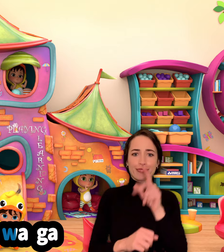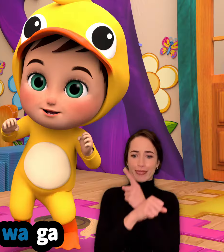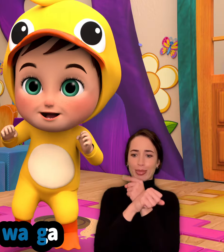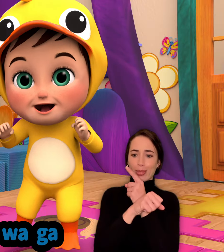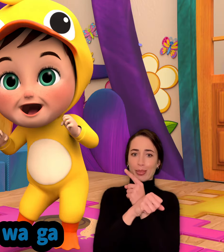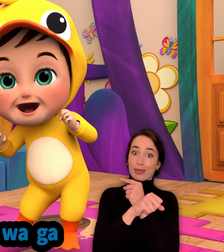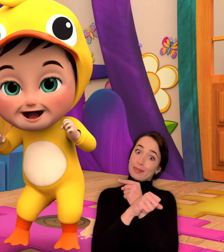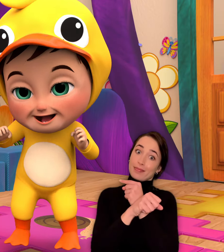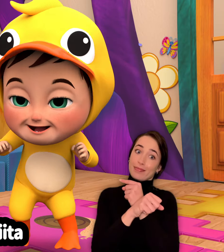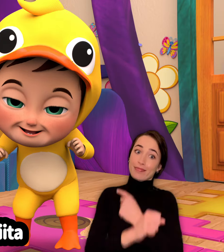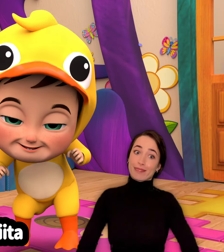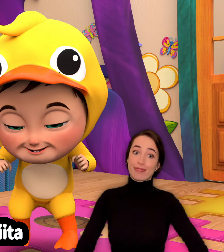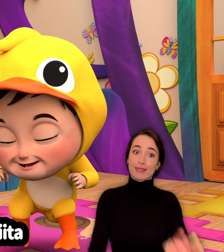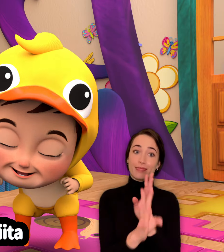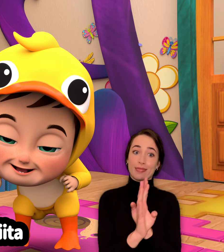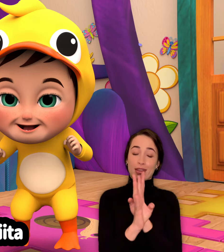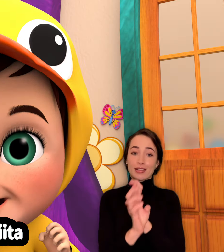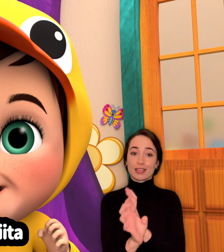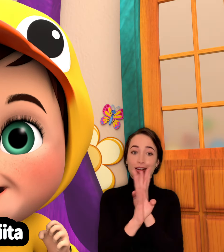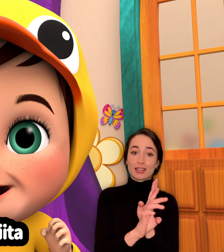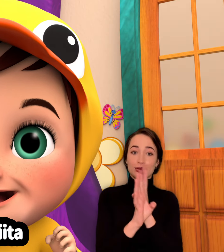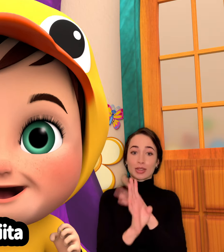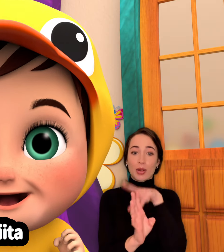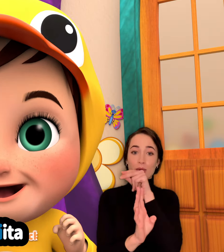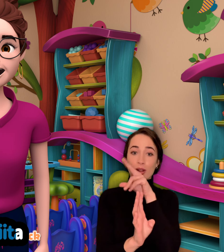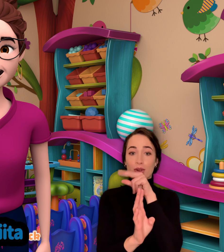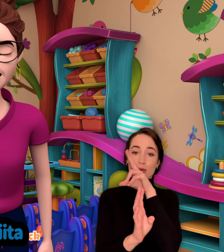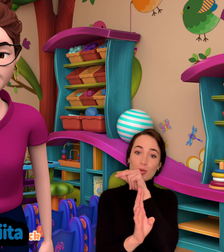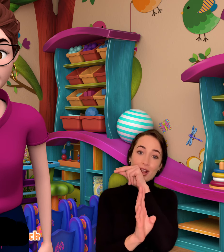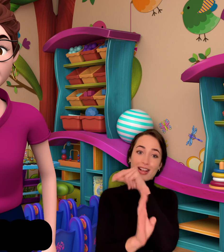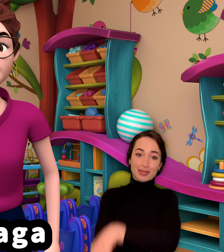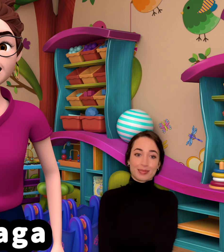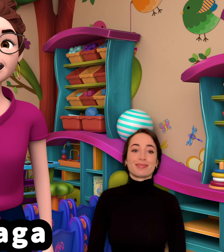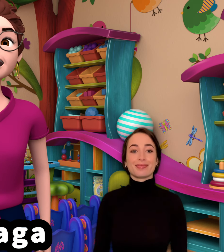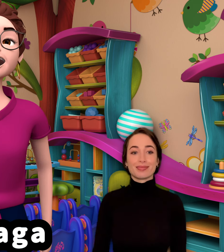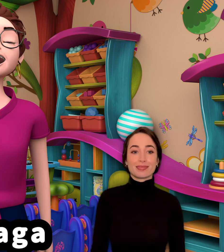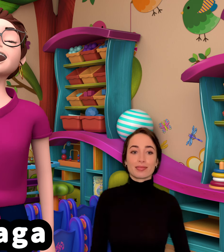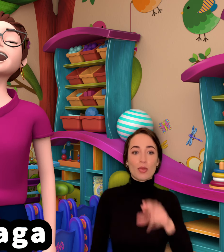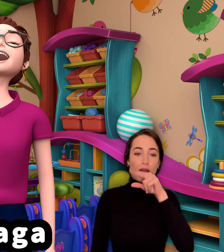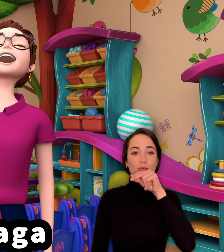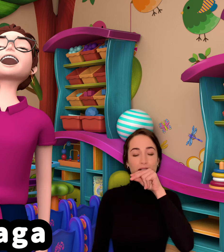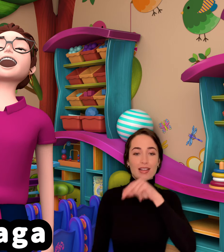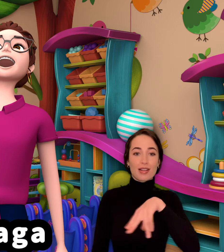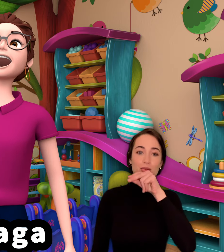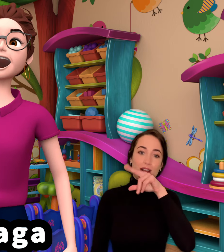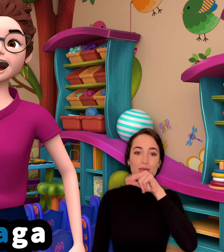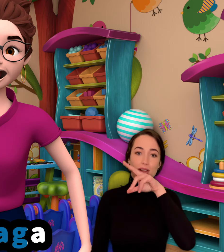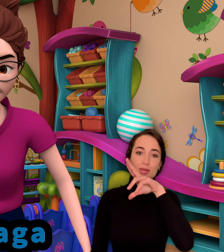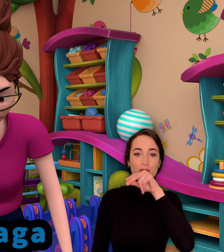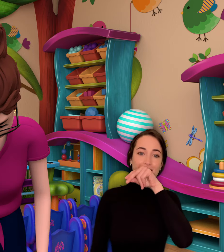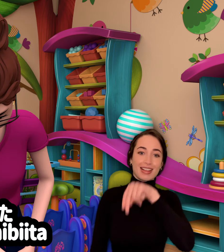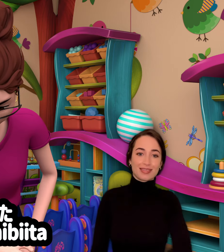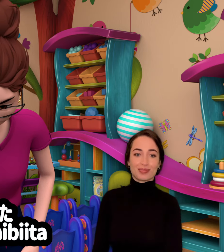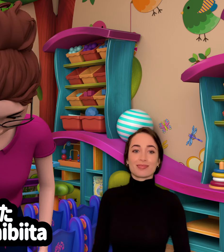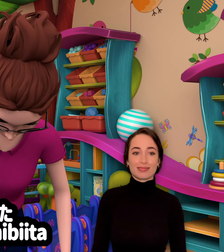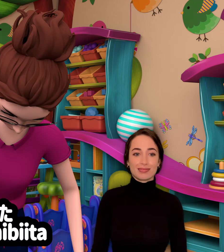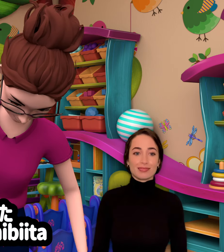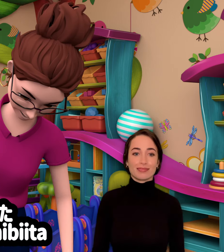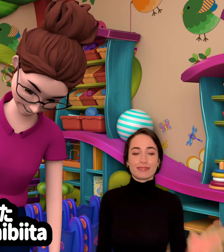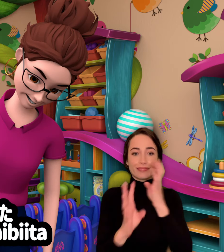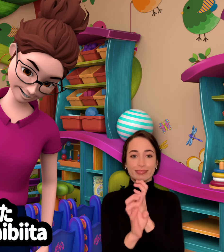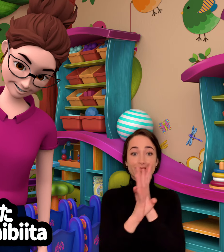たわ他のは昼を導いたガガガガガガ